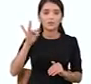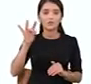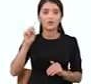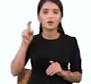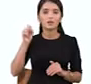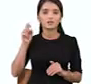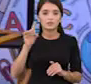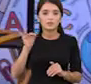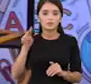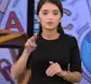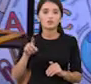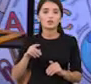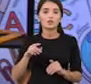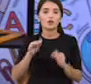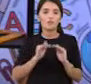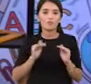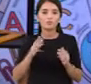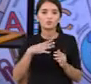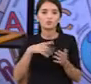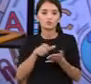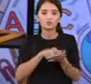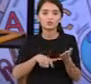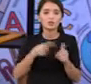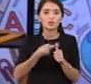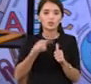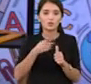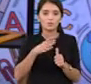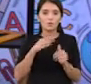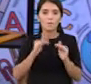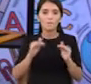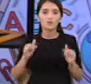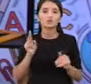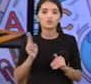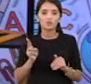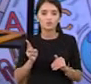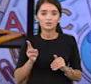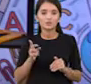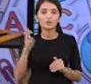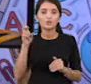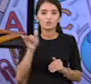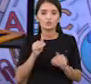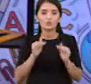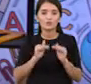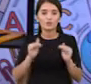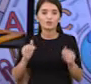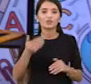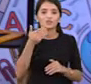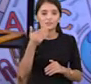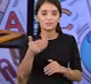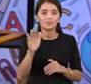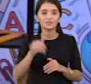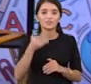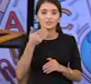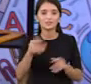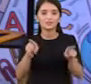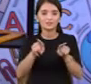Miraziz Azam. Nima uchun she'r shunday nomlanibdi? Bolajon kim? Bu bolajon siz va